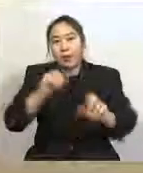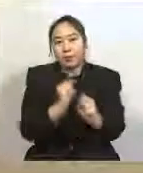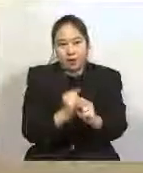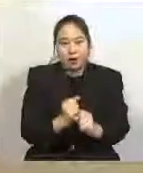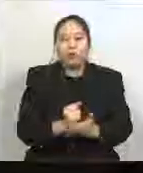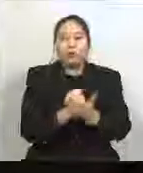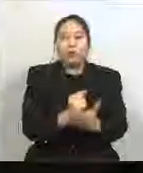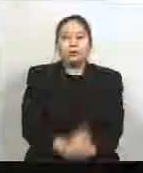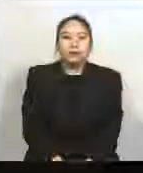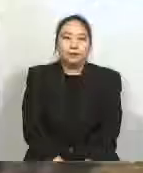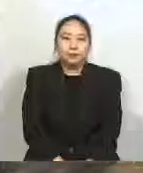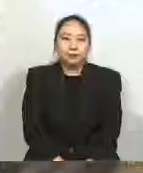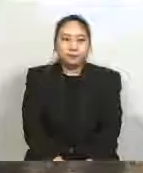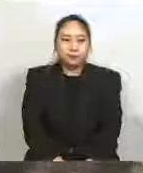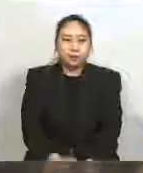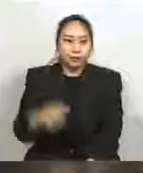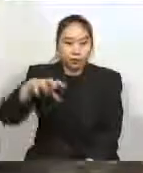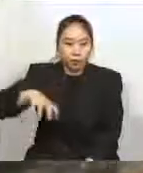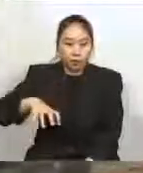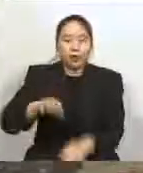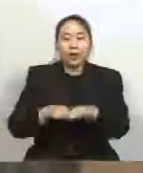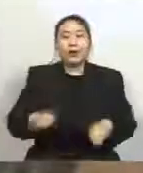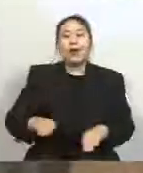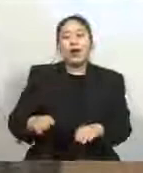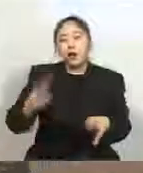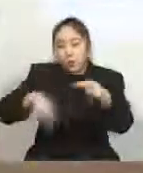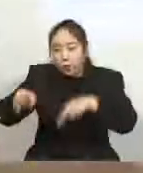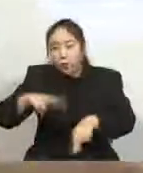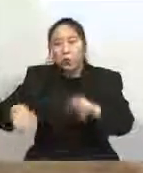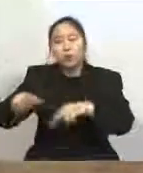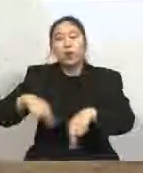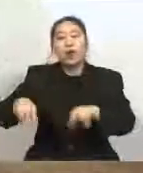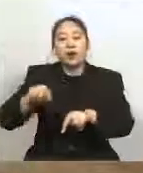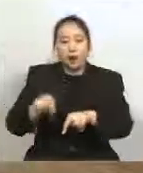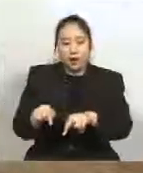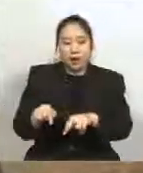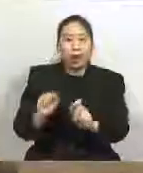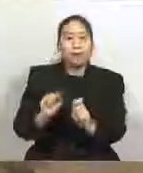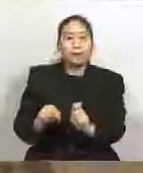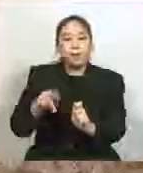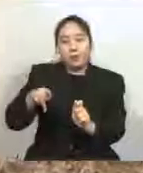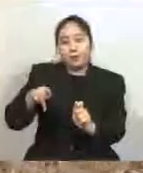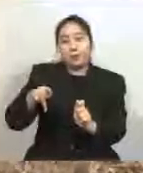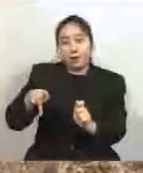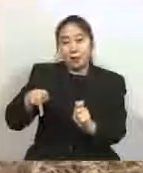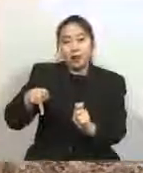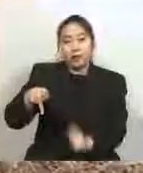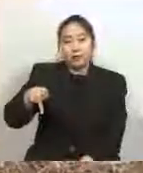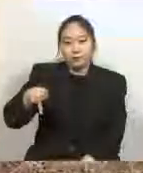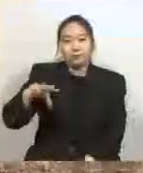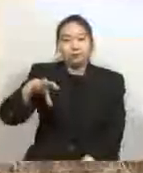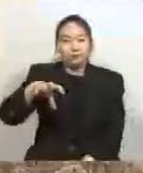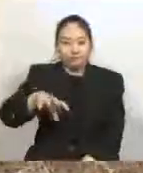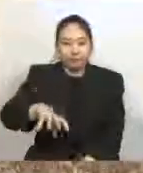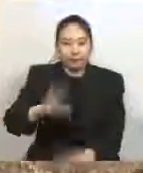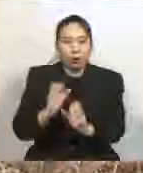ค่ะ ส่วนที่ศูนย์พัฒนาเด็กเล็กบ้านสร้างแก้วตำบลโพไซอำเภอพิบูลมังสา